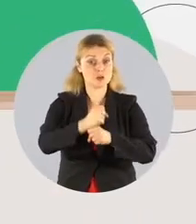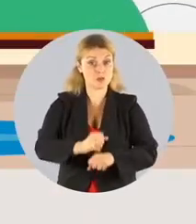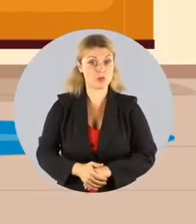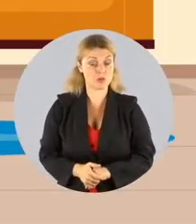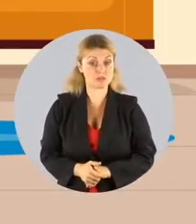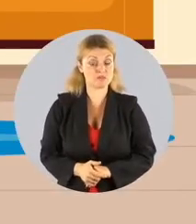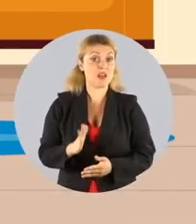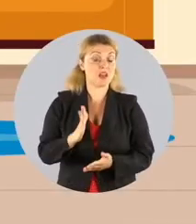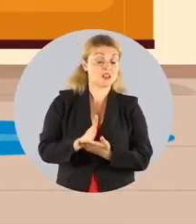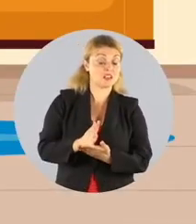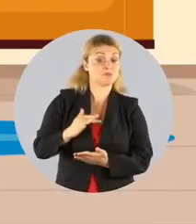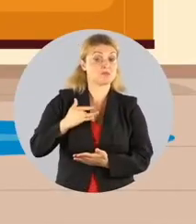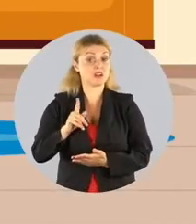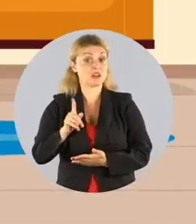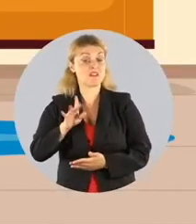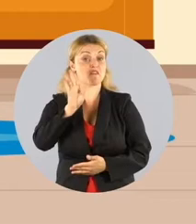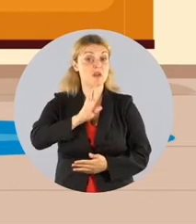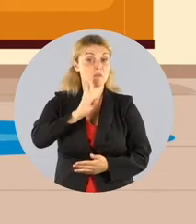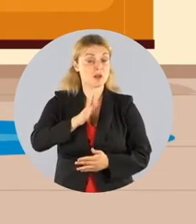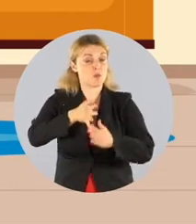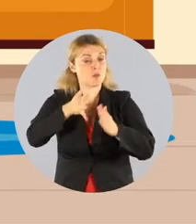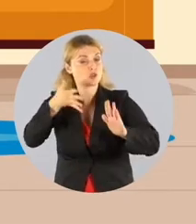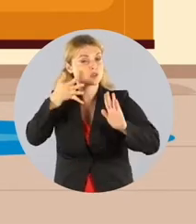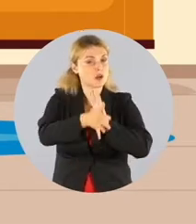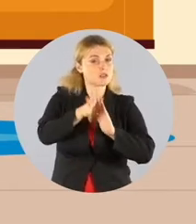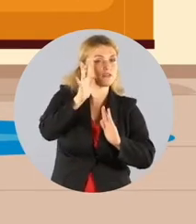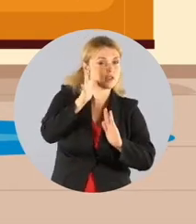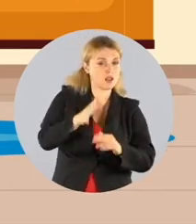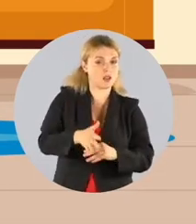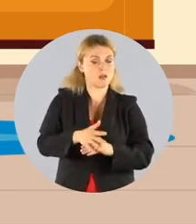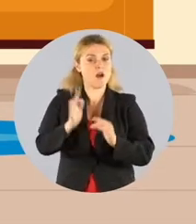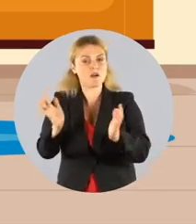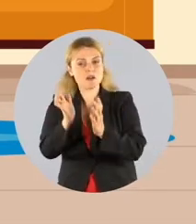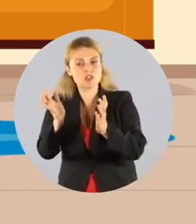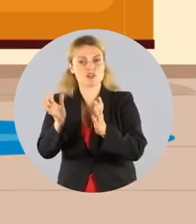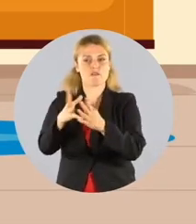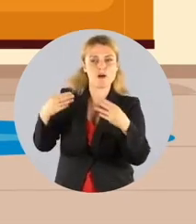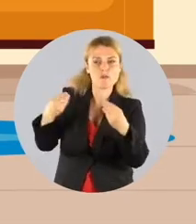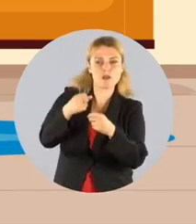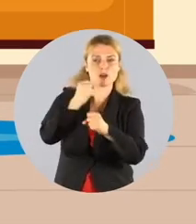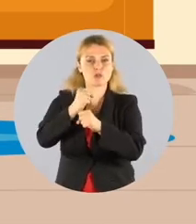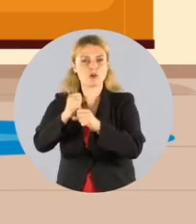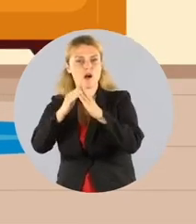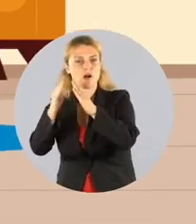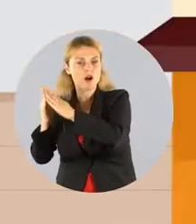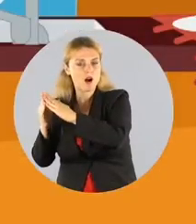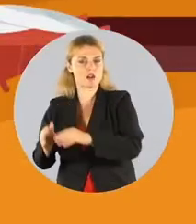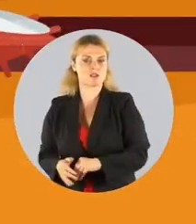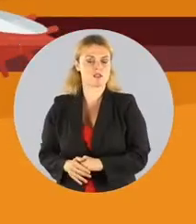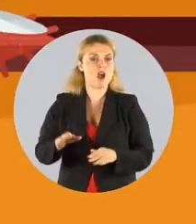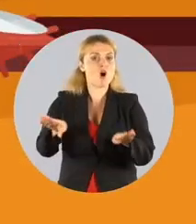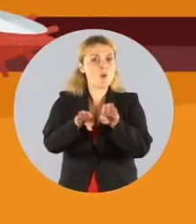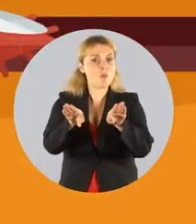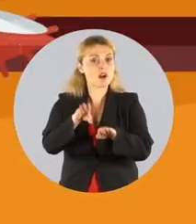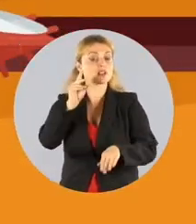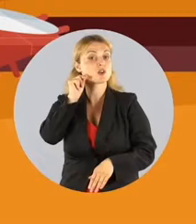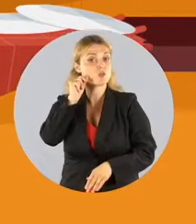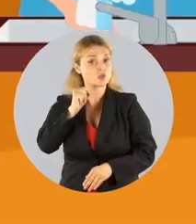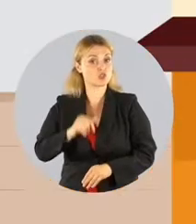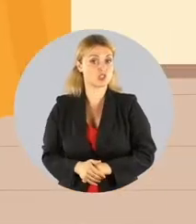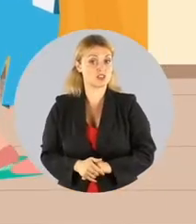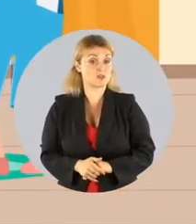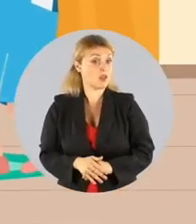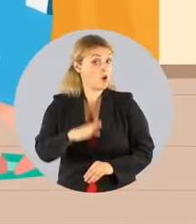muncii. Se estimează că femeile investesc de circa 3 ori mai mult timp pentru lucrul casnic și cel de îngrijire în comparație cu